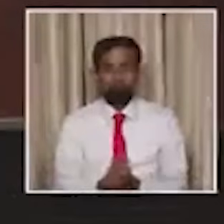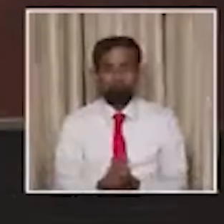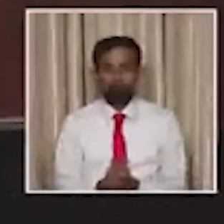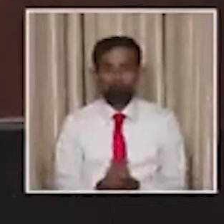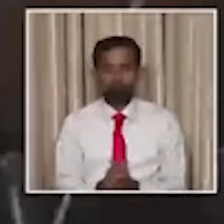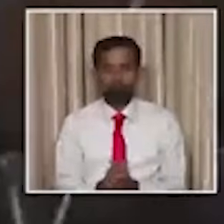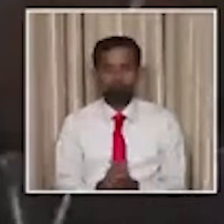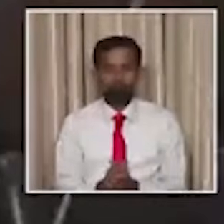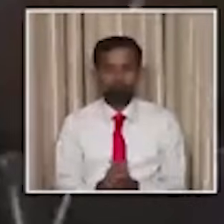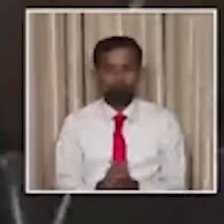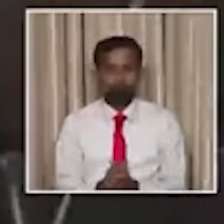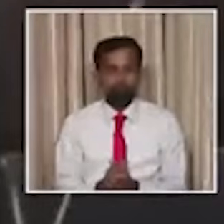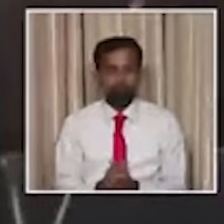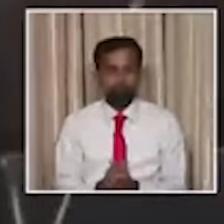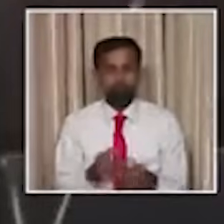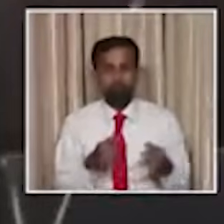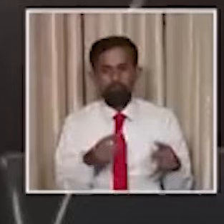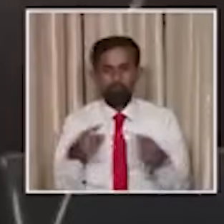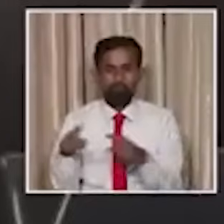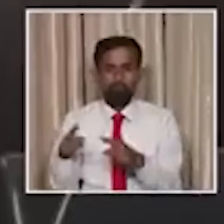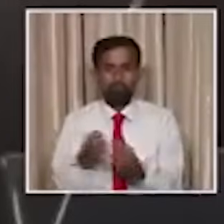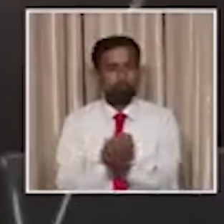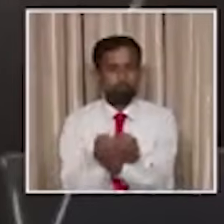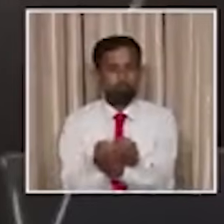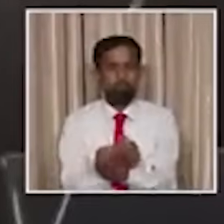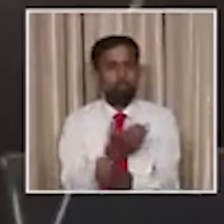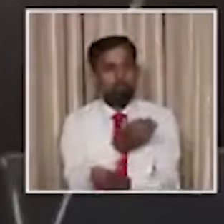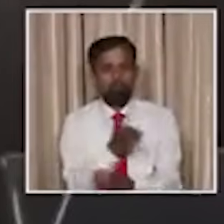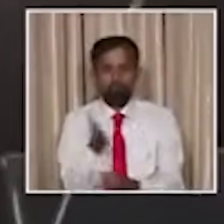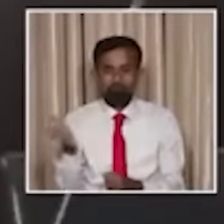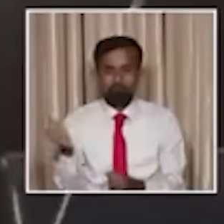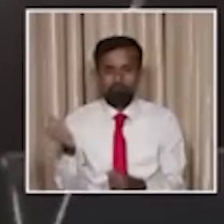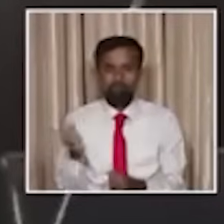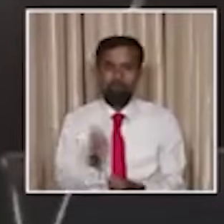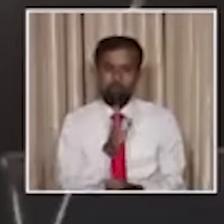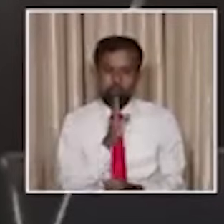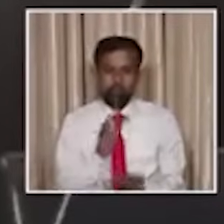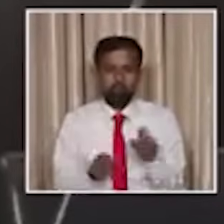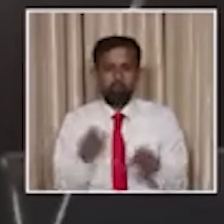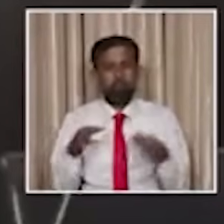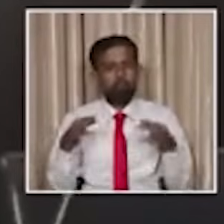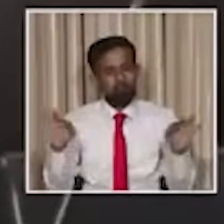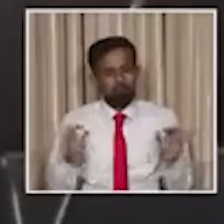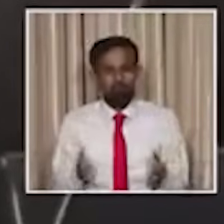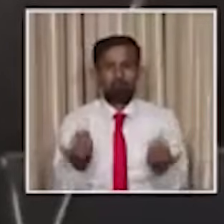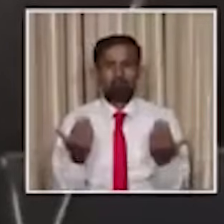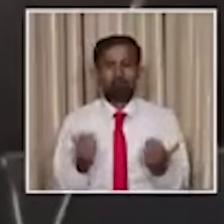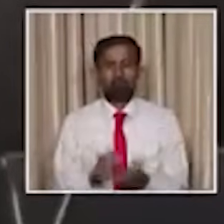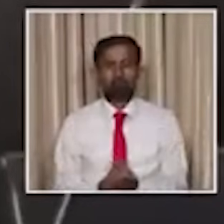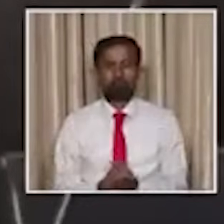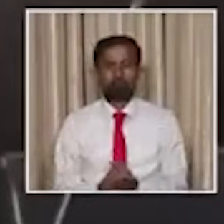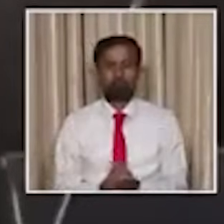பலர் சிறையிலே வாடிக்கொண்டிருக்கிறார்கள். எனவே அப்பாவிகளை விடுதலை செய்யுங்கள். உண்மையான குற்றவாளிகளை,